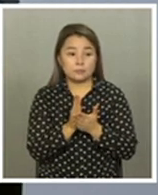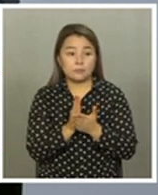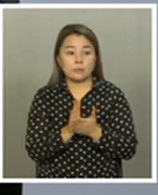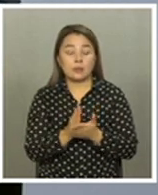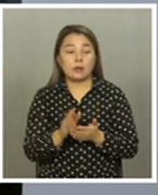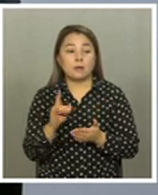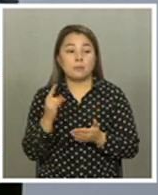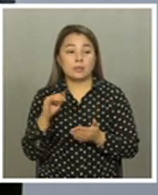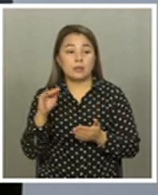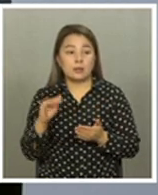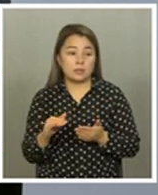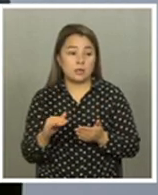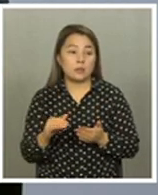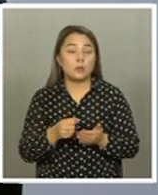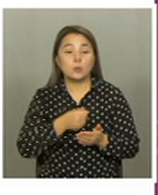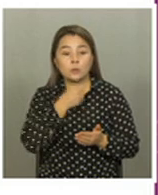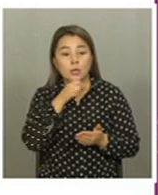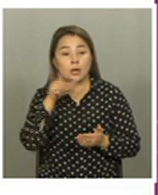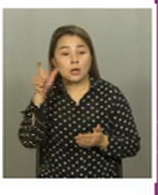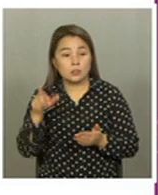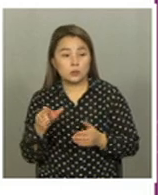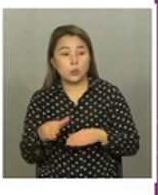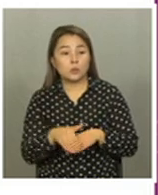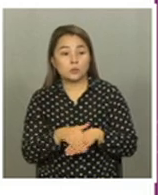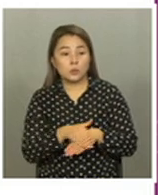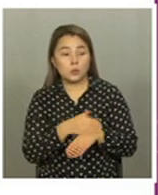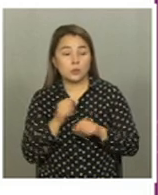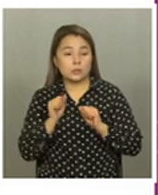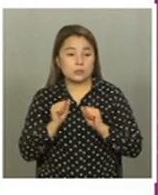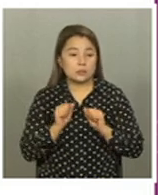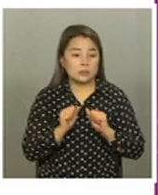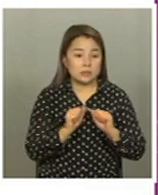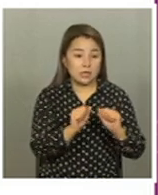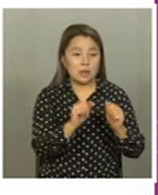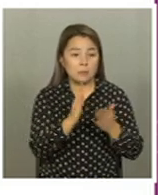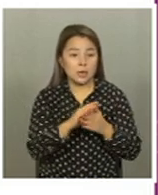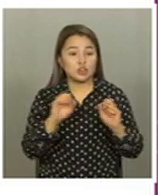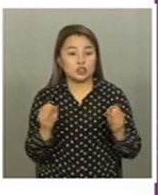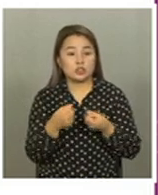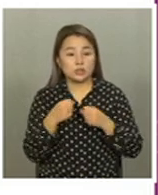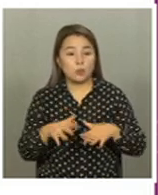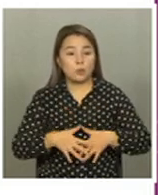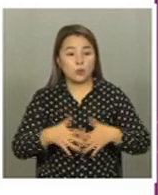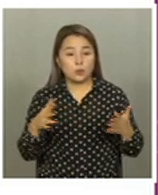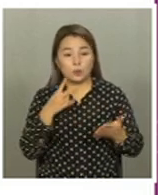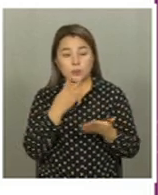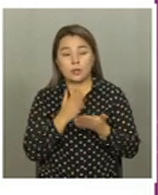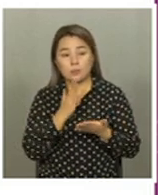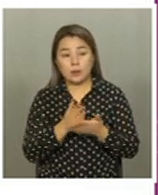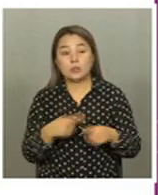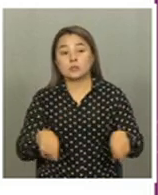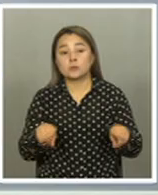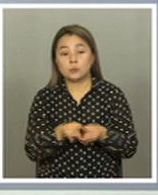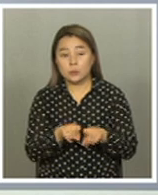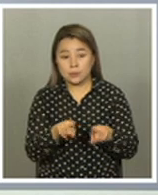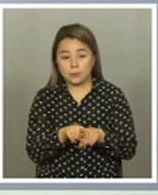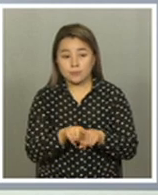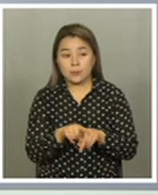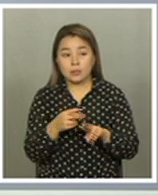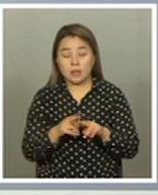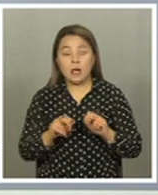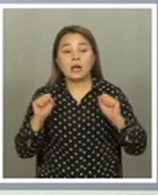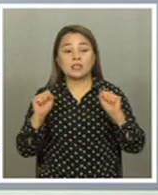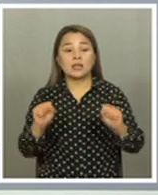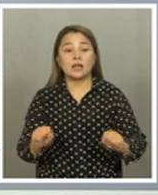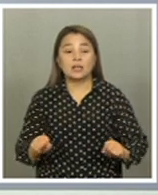баланың ересек адамға қарағанда ұзағырақ жол жүретіні және жылдамдығының үлкен болатыны түсінікті. Сонымен қоса, қайыққа